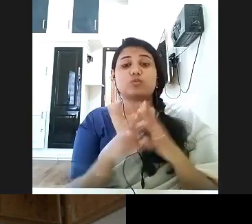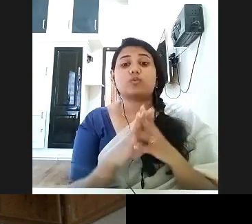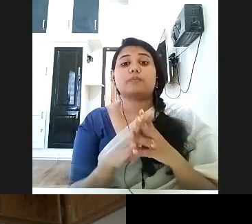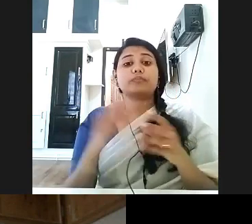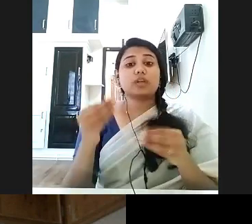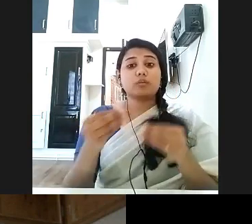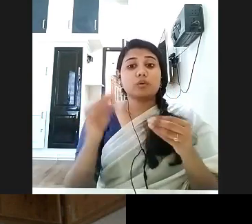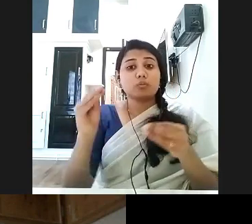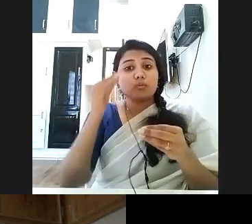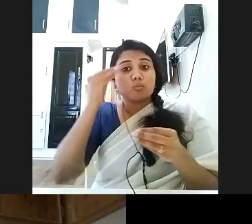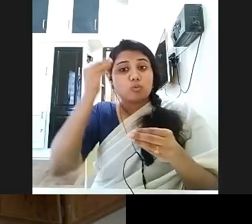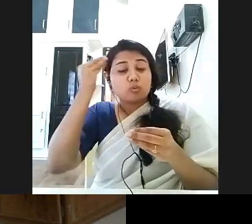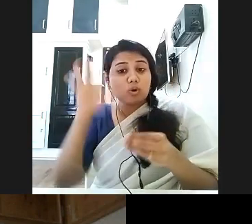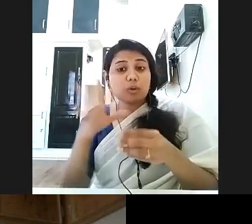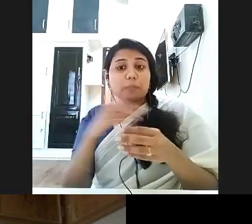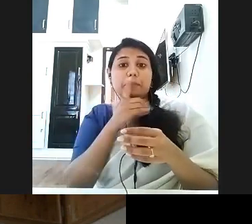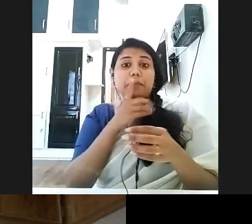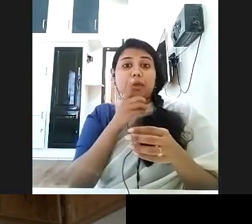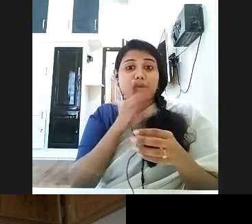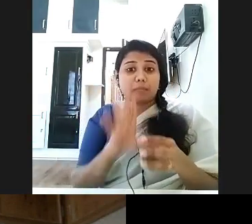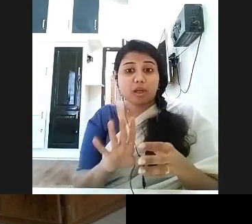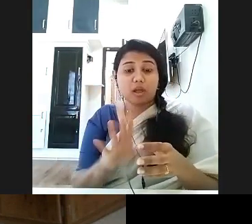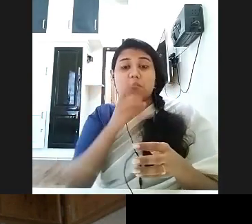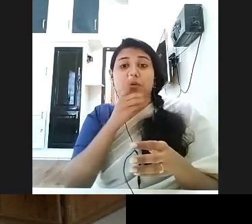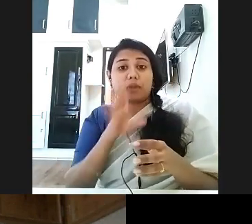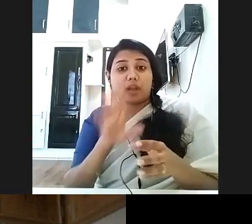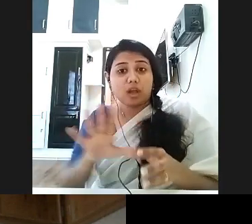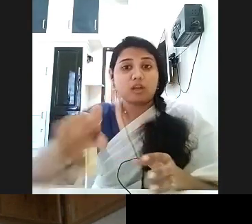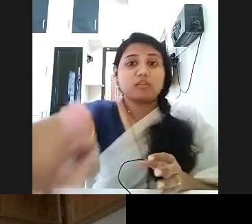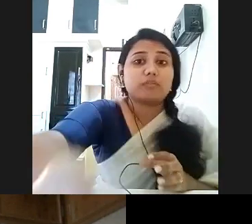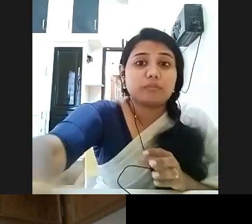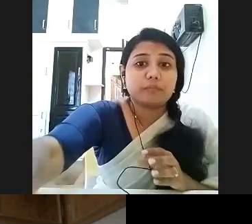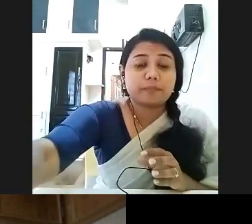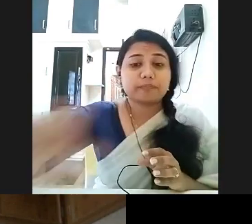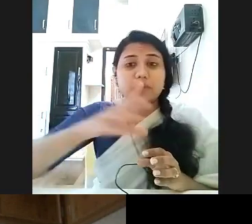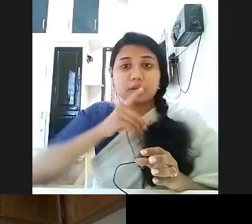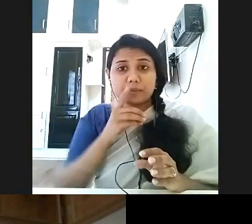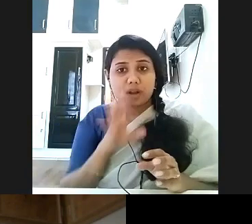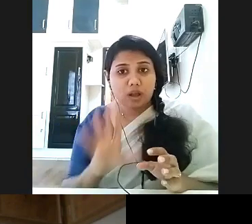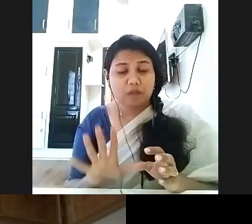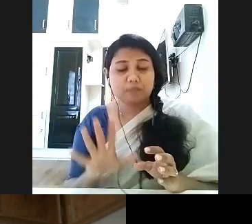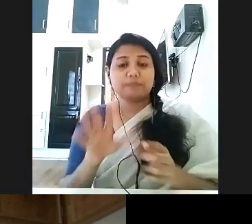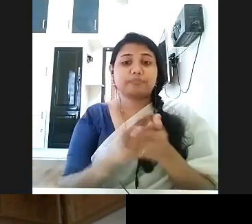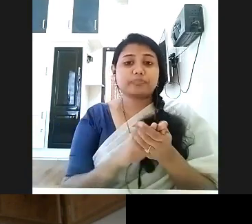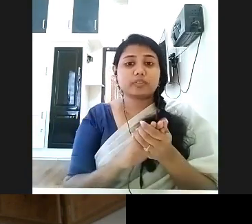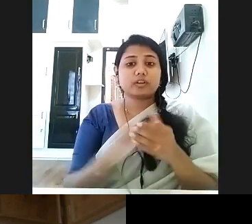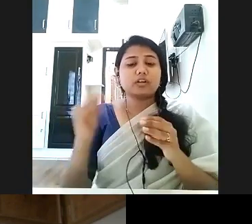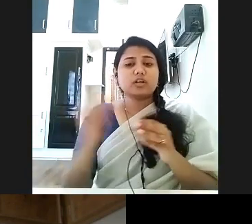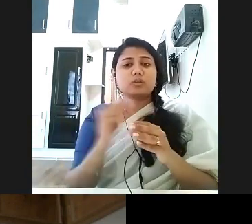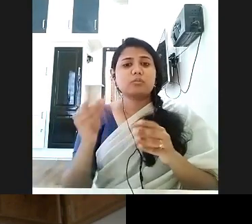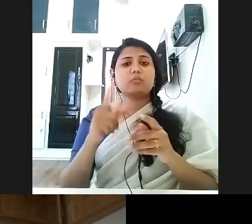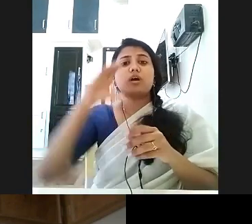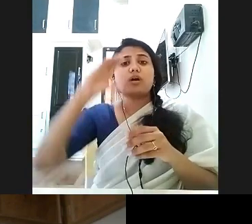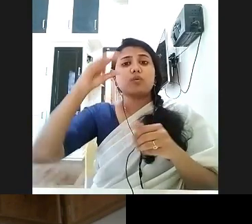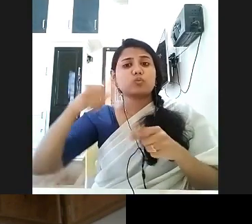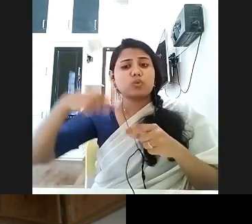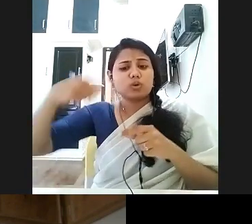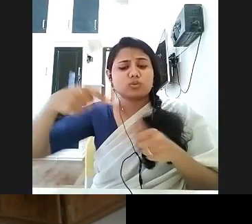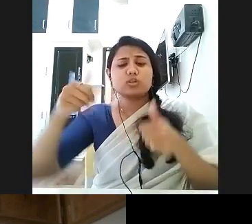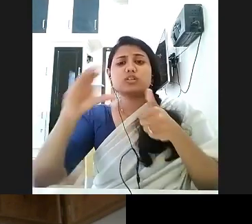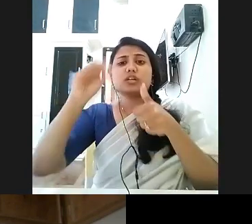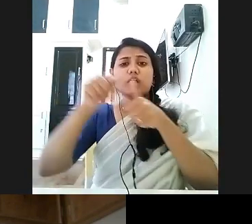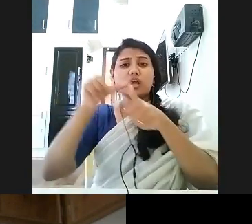നമ്മൾ കുറേ ആൾക്കാർ കുറേ പെയിൻസ് ആണ് ഇവിടെ കംപ്ലൈന്റ് ആയിട്ട് മെജോറിറ്റി ആയിട്ട് പറയുന്നത്. ഐ ഡോണ്ട് നോ ഹൗ മെനി ഓഫ് യു ആർ ആക്ച്വലി ടേക്കിംഗ് റെഗുലർ കാൽഷ്യം സപ്ലിമെന്റേഷൻ, വൈറ്റമിൻ ഡി